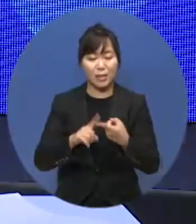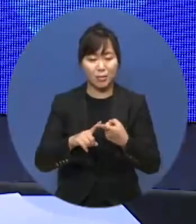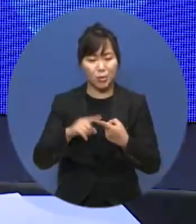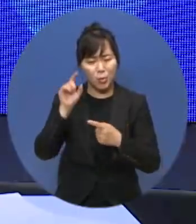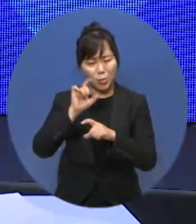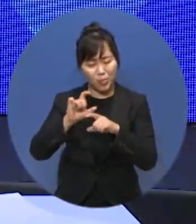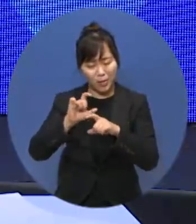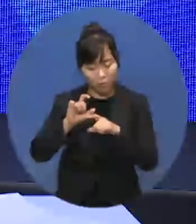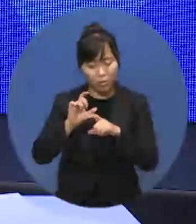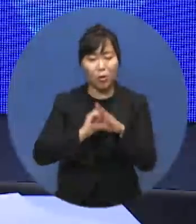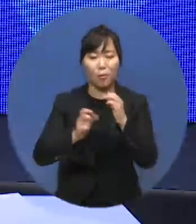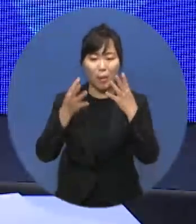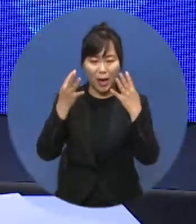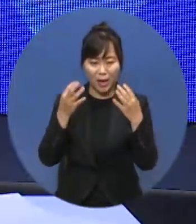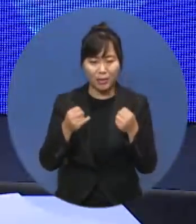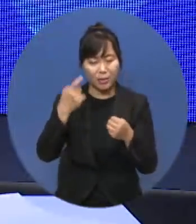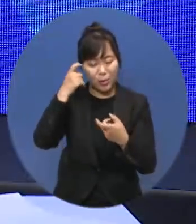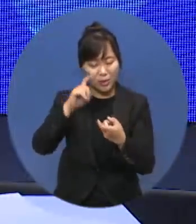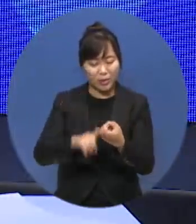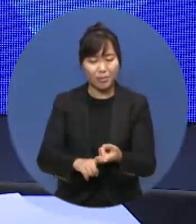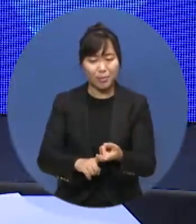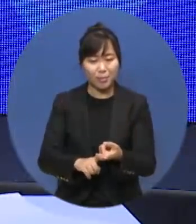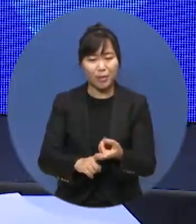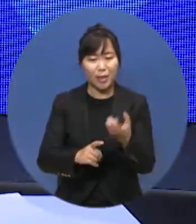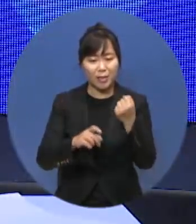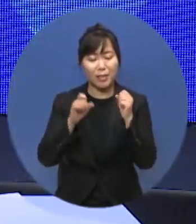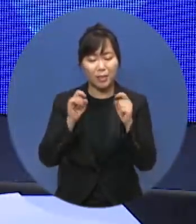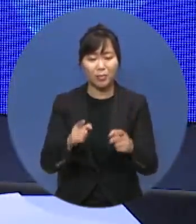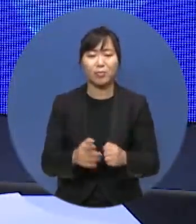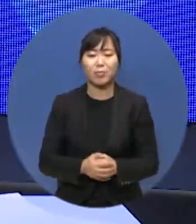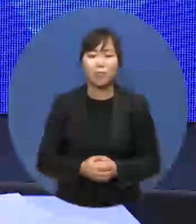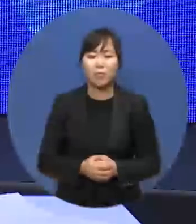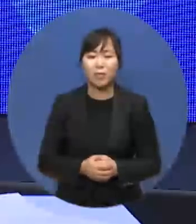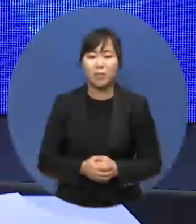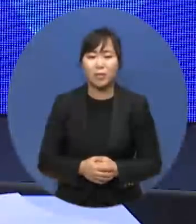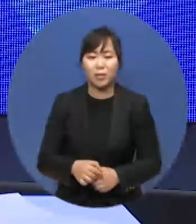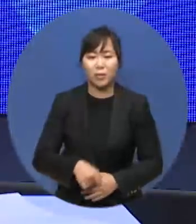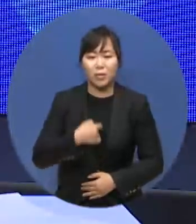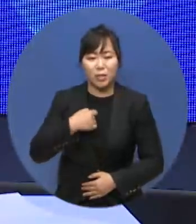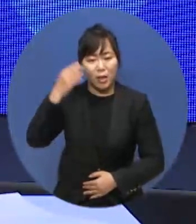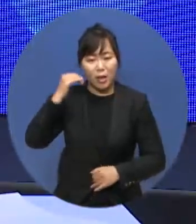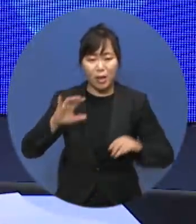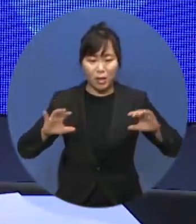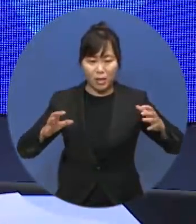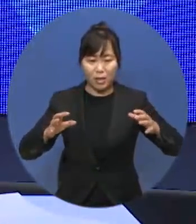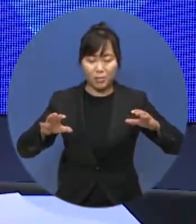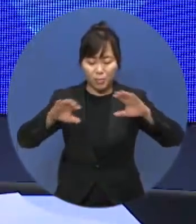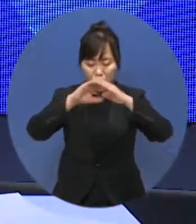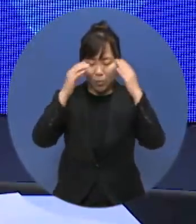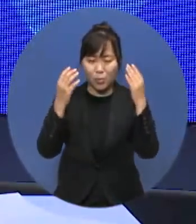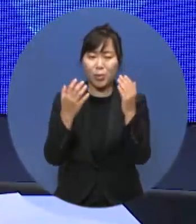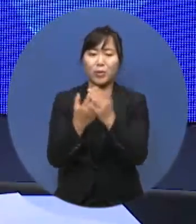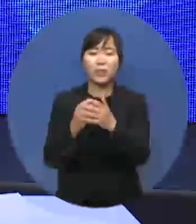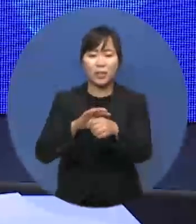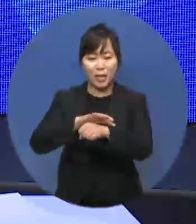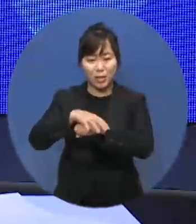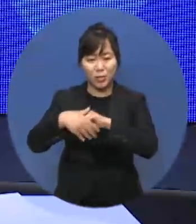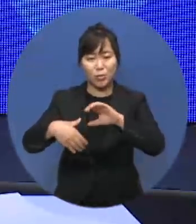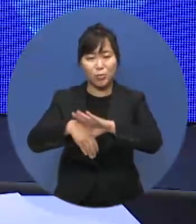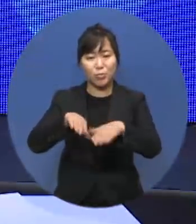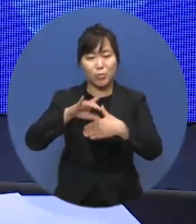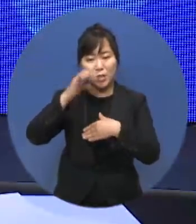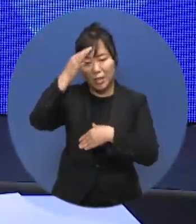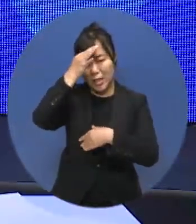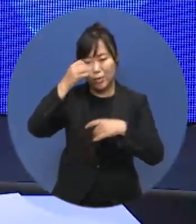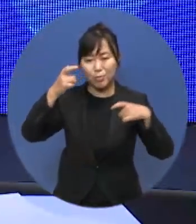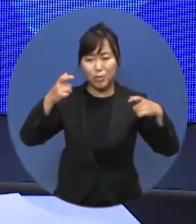고민을 하게 됐고 더 많은 관심을 가질 수 있게 된 계기가 된 것 같습니다. 사실은 이제 우리나라가 많이 이제 전